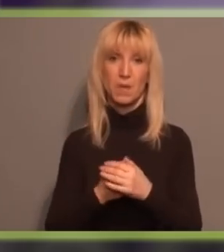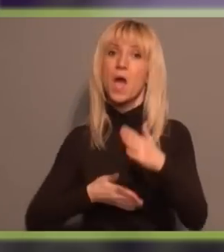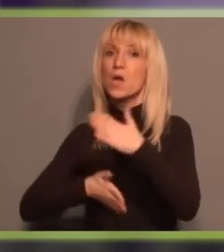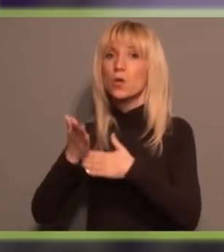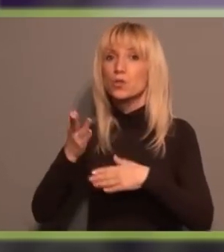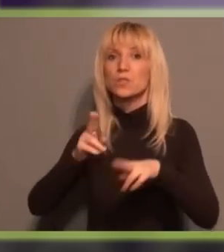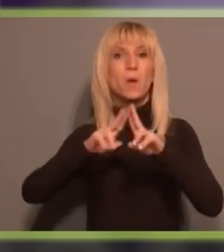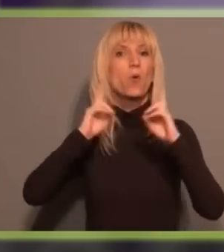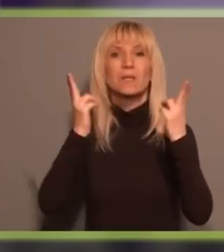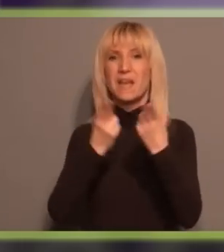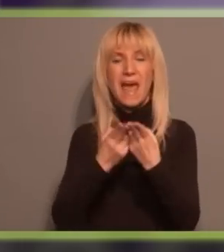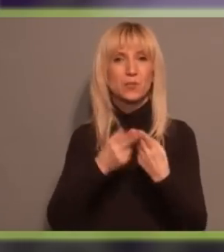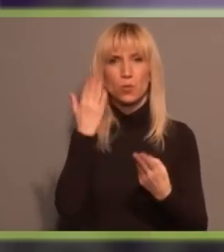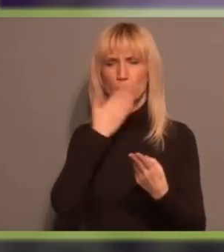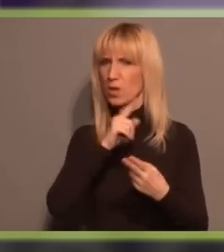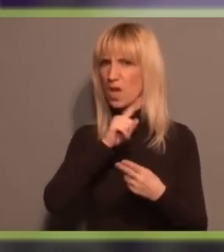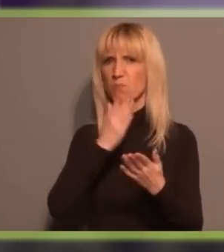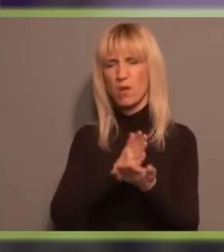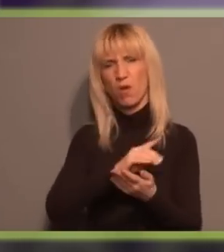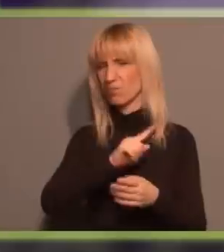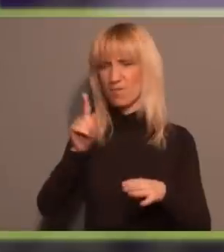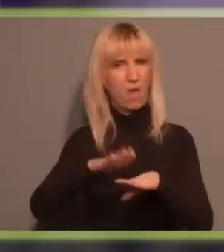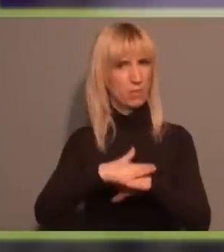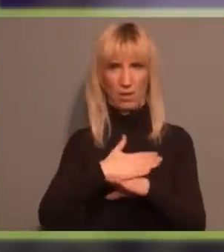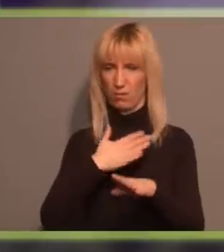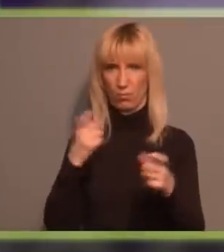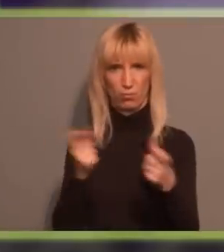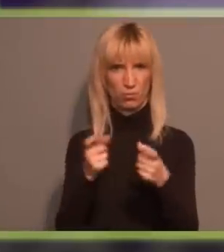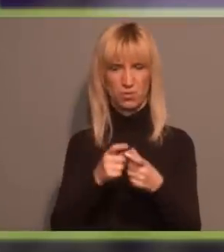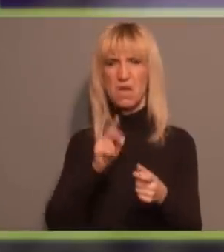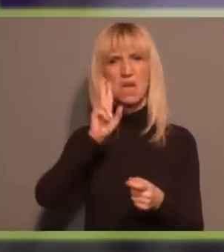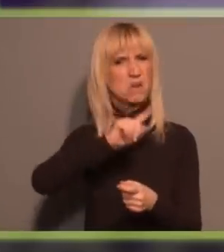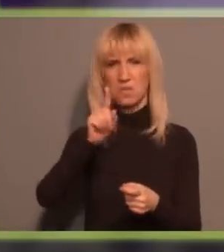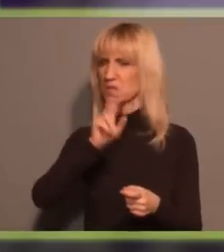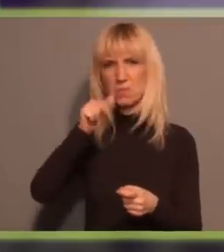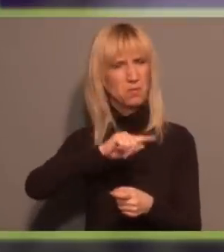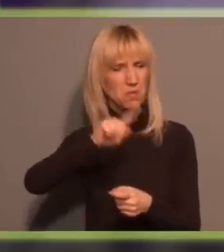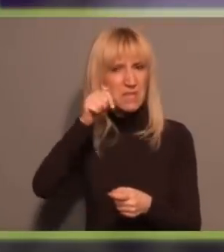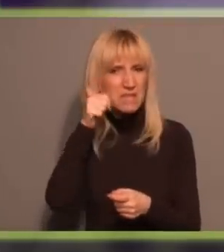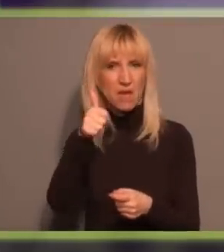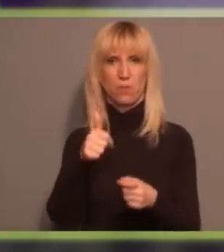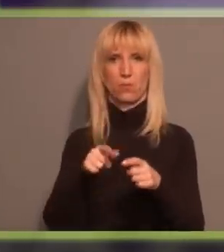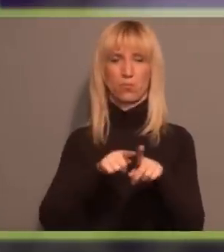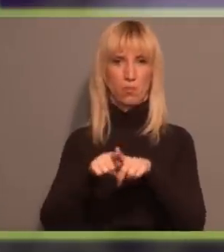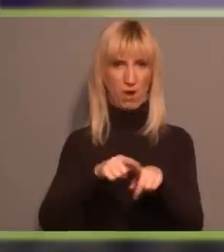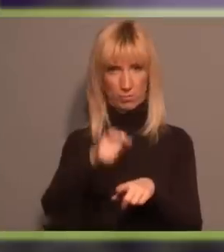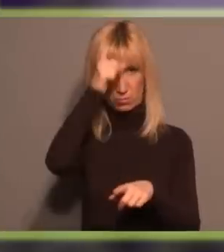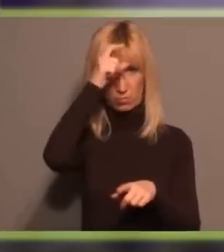sam došla u International School, bio je jako neprijatno druženje i niti nisam imala nijednu drugaricu u Beogradu.